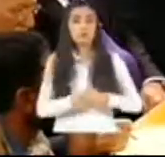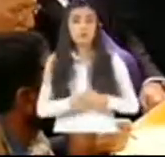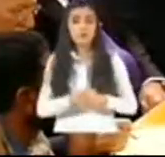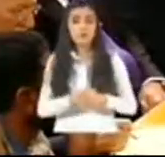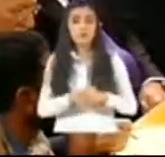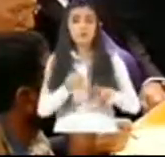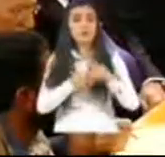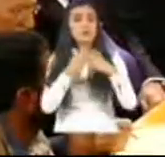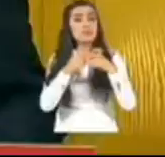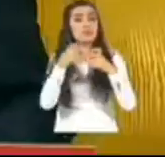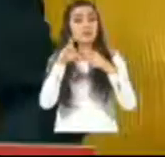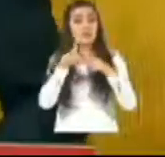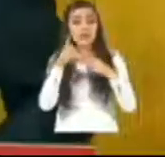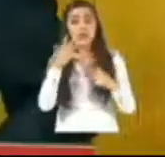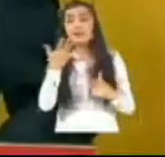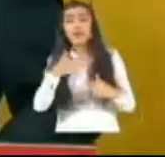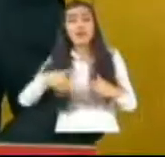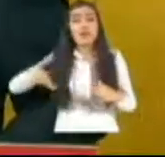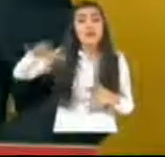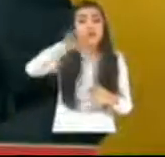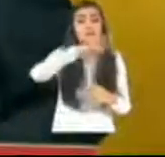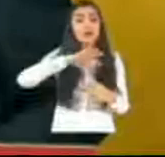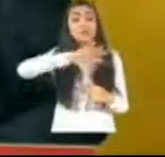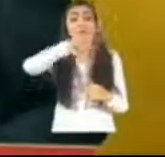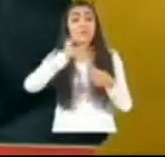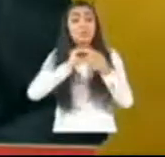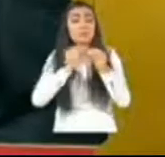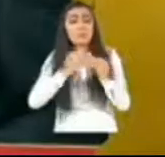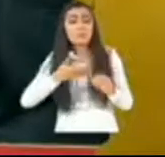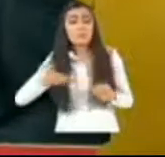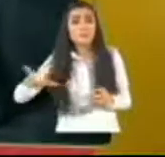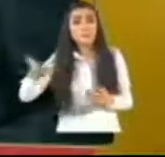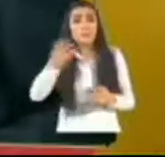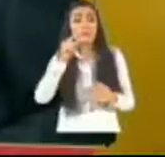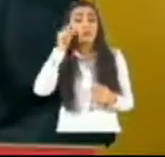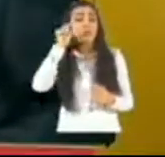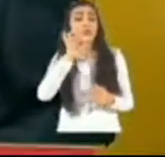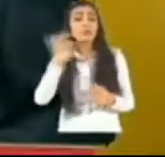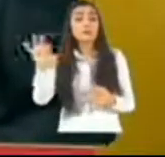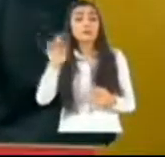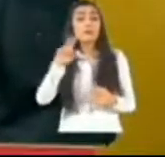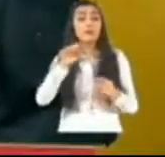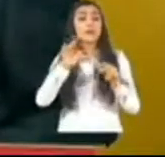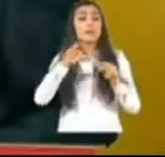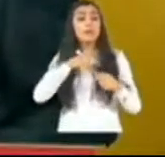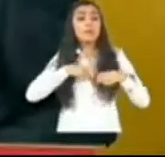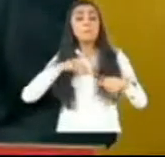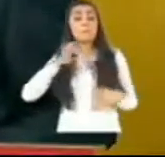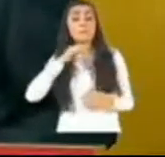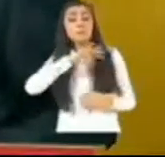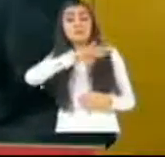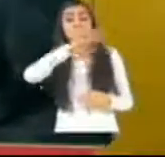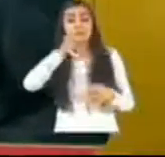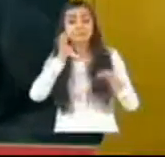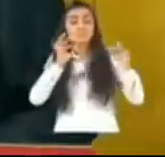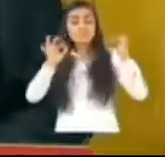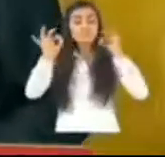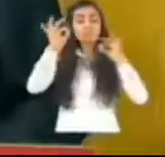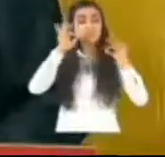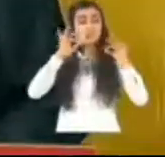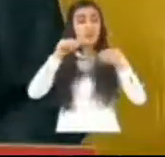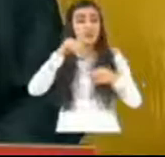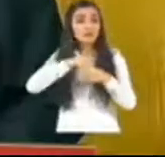Yerel ve evrensel ölçekte meydana gelen tüm meseleler şüphesiz milliyetçiliğin değerlendirmeleri